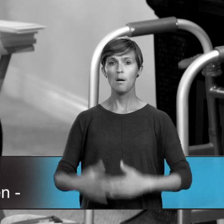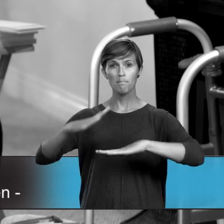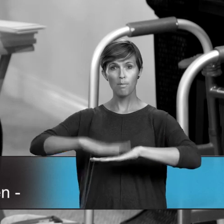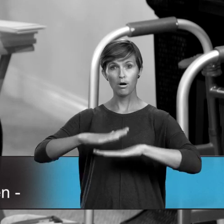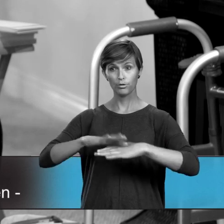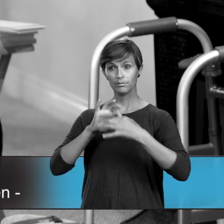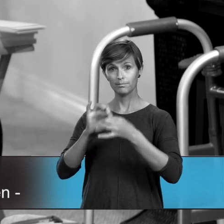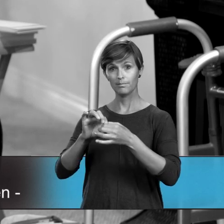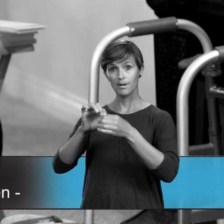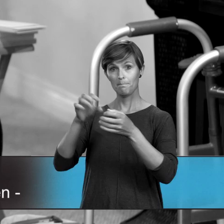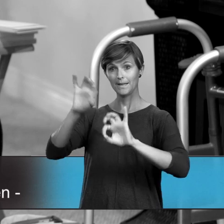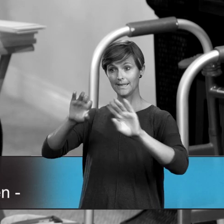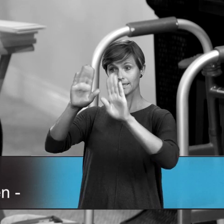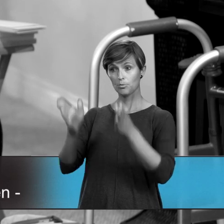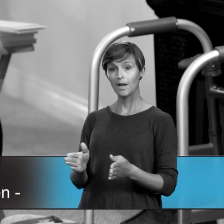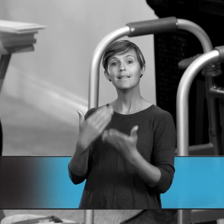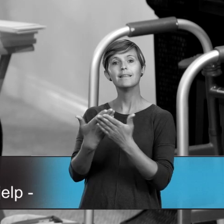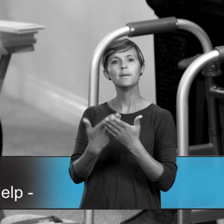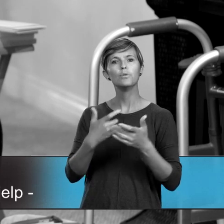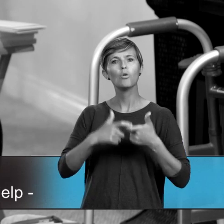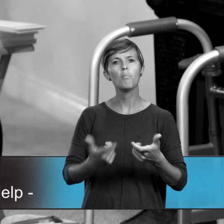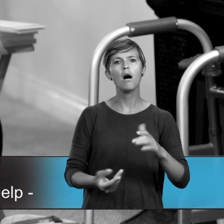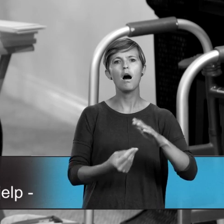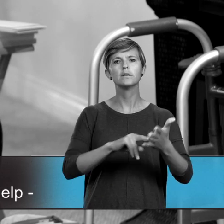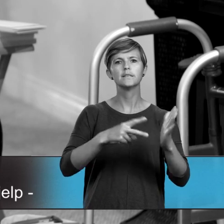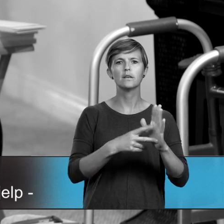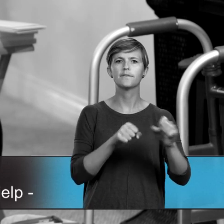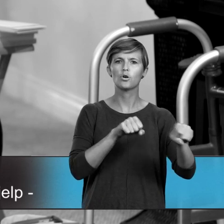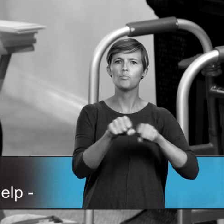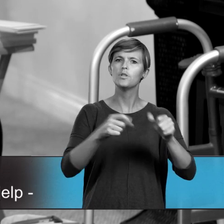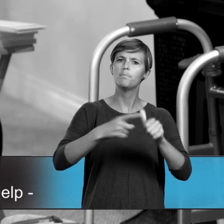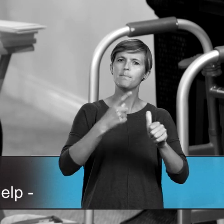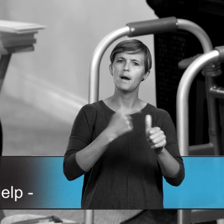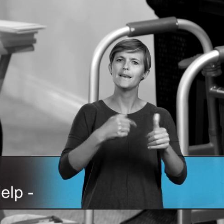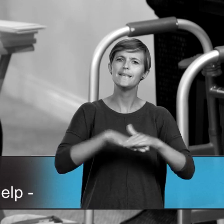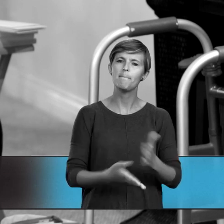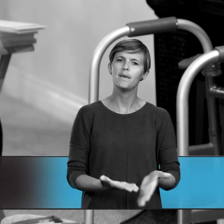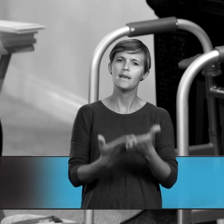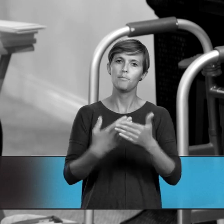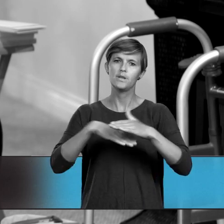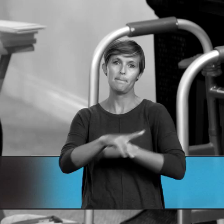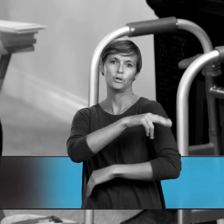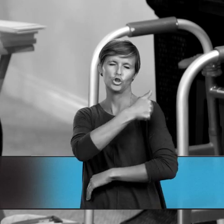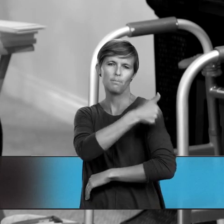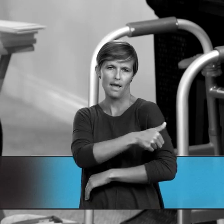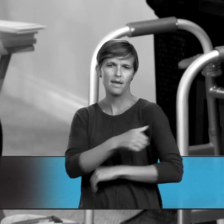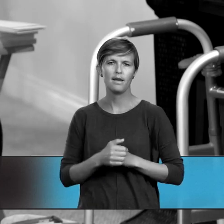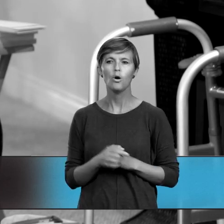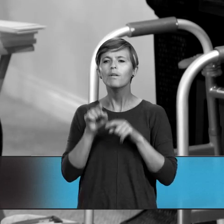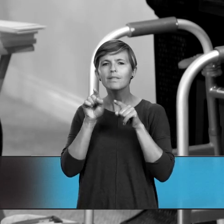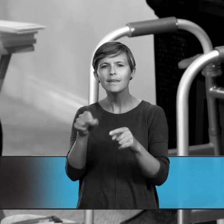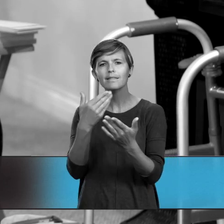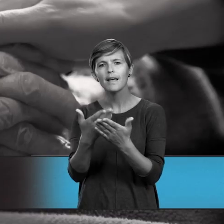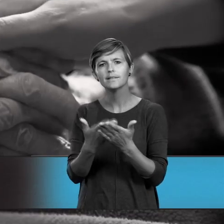Med bakgrunn i den medisinske modellen har tilbud om assistanse fra kommunen bestått primært av hjemmehjelp og hjemmesykepleie. Dette